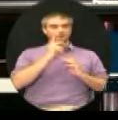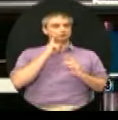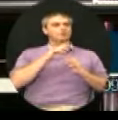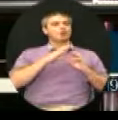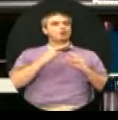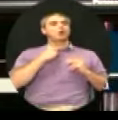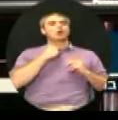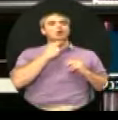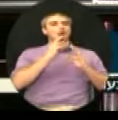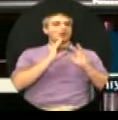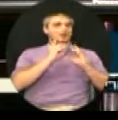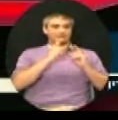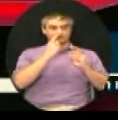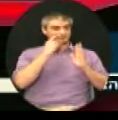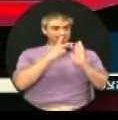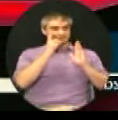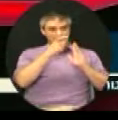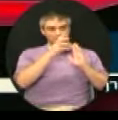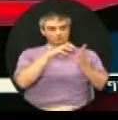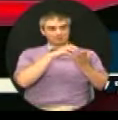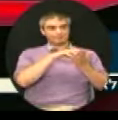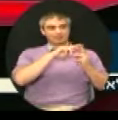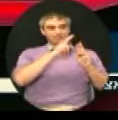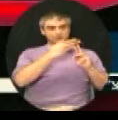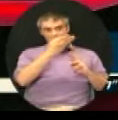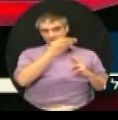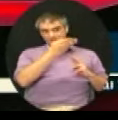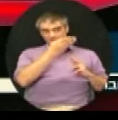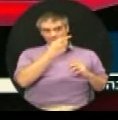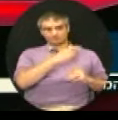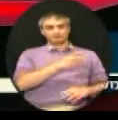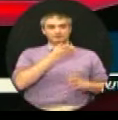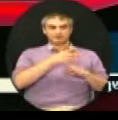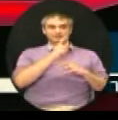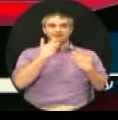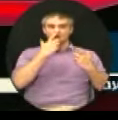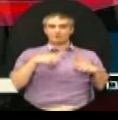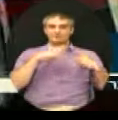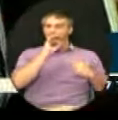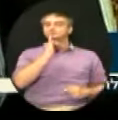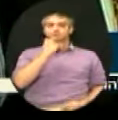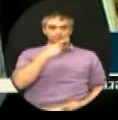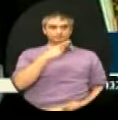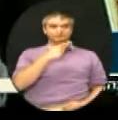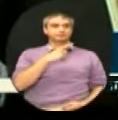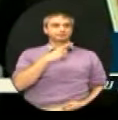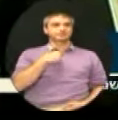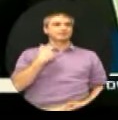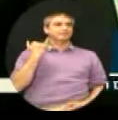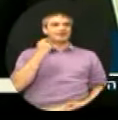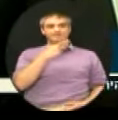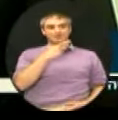הדרך. שזה הביוגרפיה. הנה, זה צילום של המרכז העולמי, כן. בפתח. שזו הביוגרפיה שהוא כתב. הביוגרפיה, והבאנו